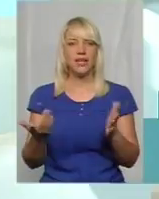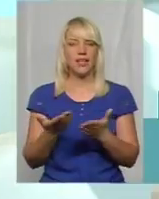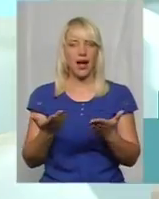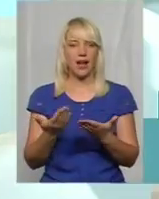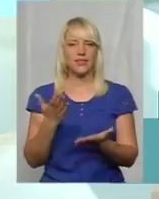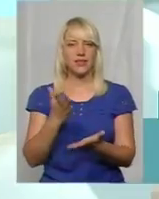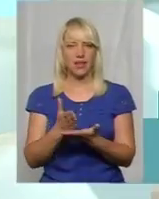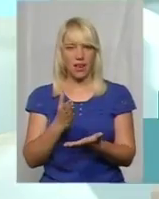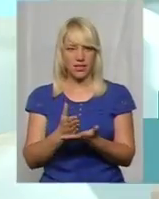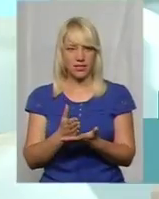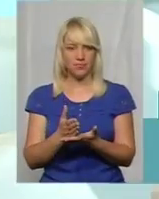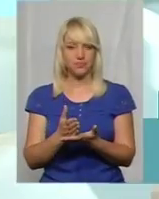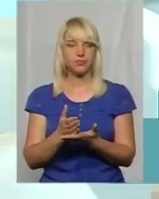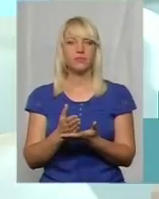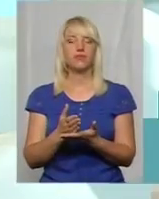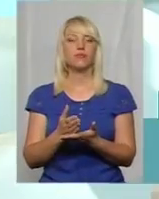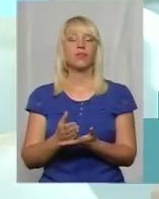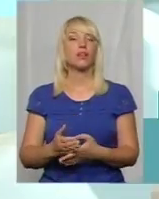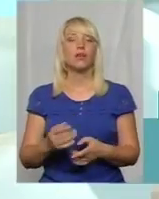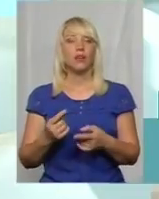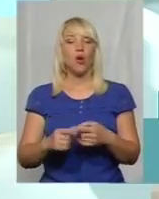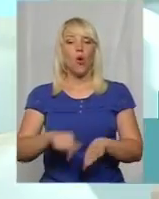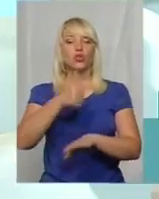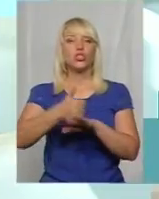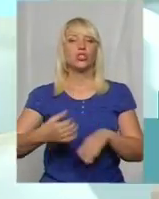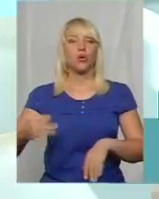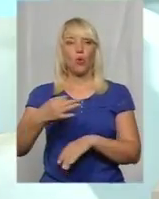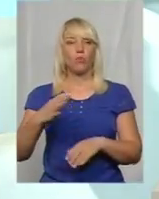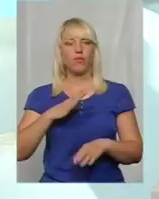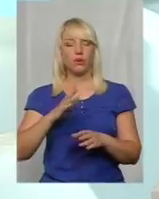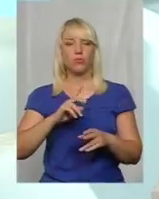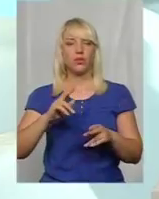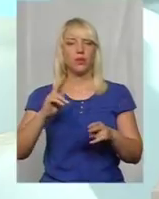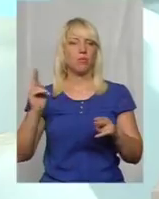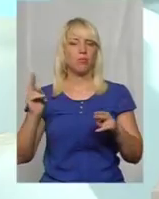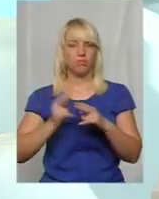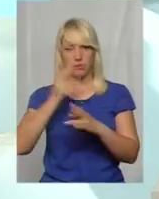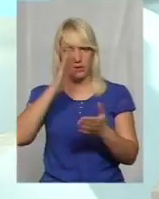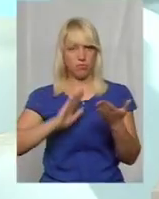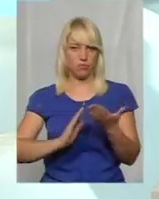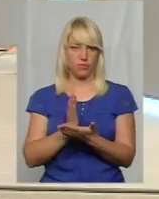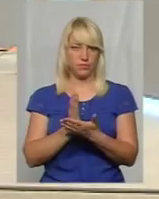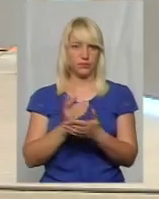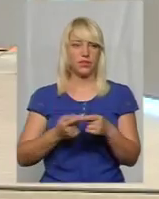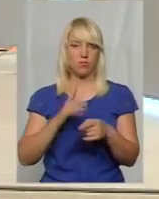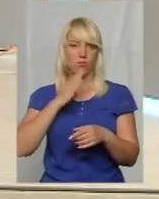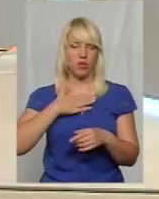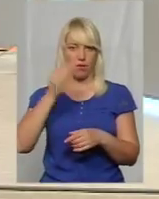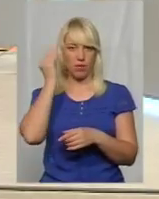склалась, то взагалі-то очільник області має бути абсолютно аполітичним. Це моє таке